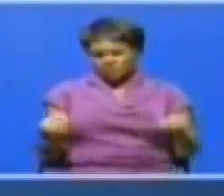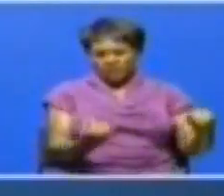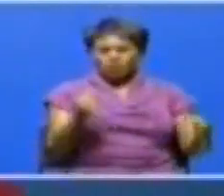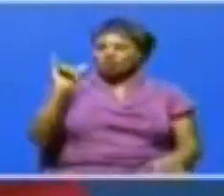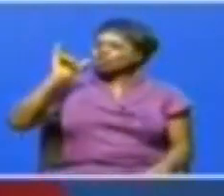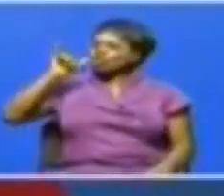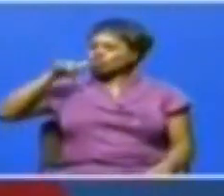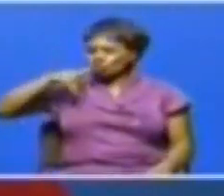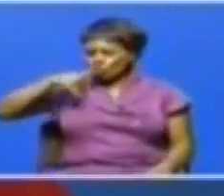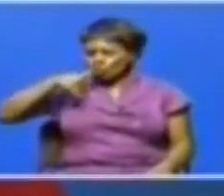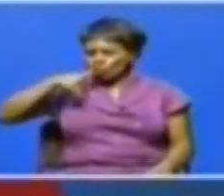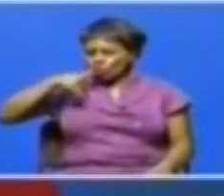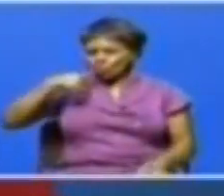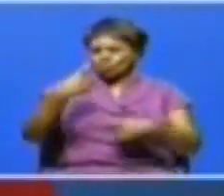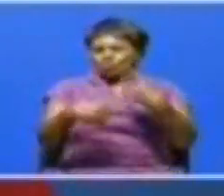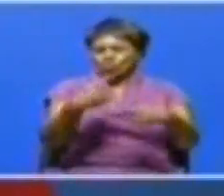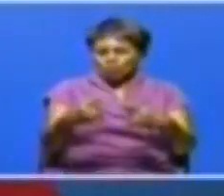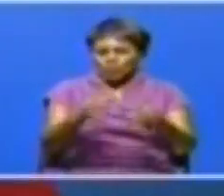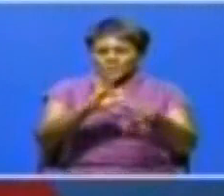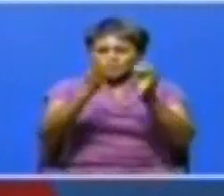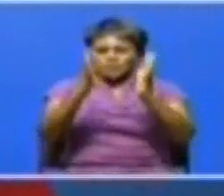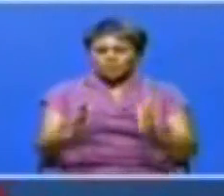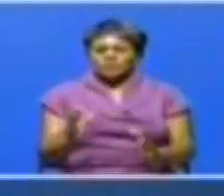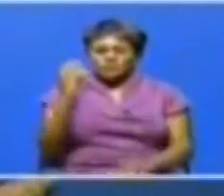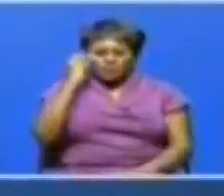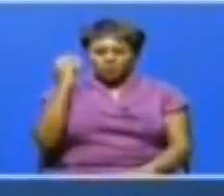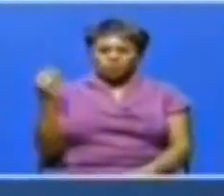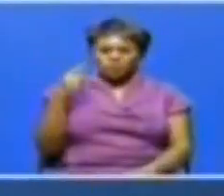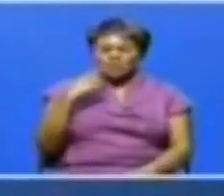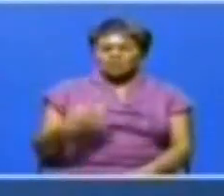hili gurudumu kutoka kwangu Zubeda Kome, mtangazaji kwa lugha ishara Merisha